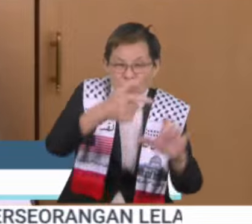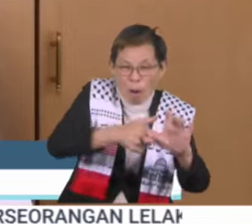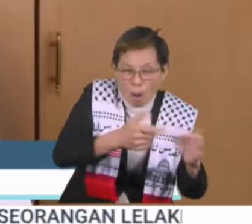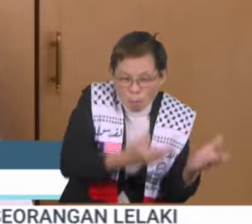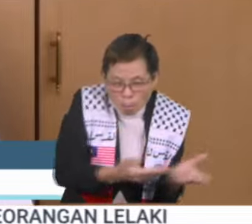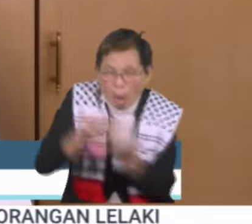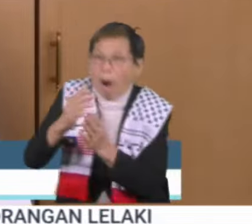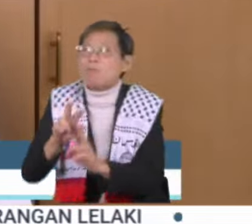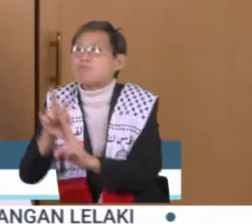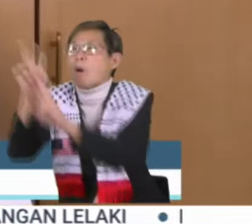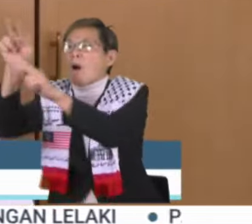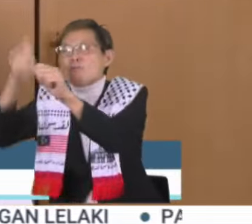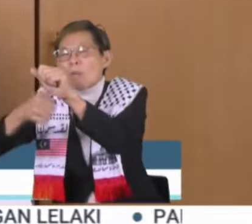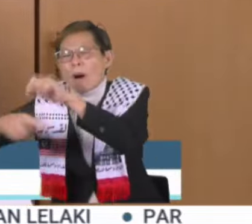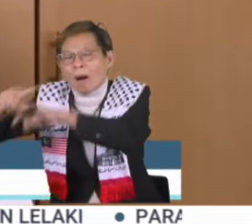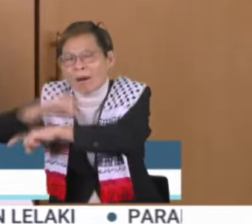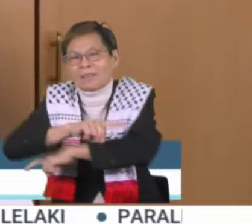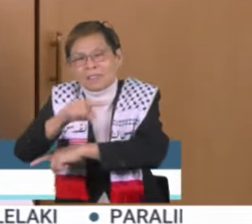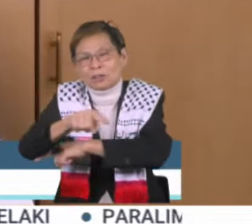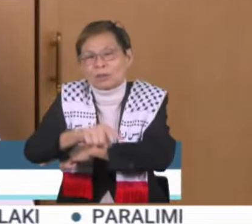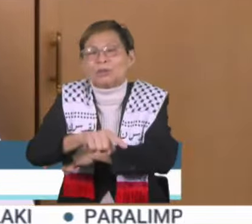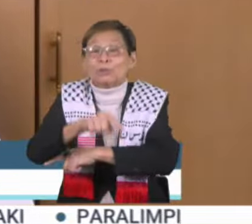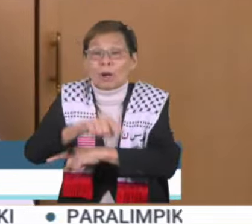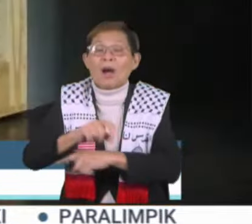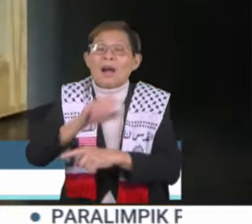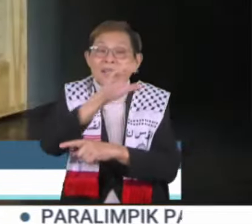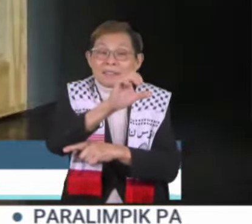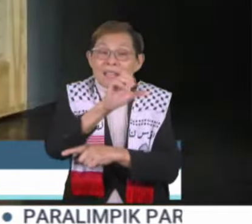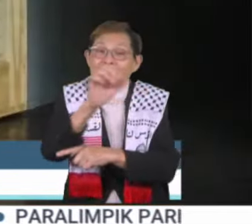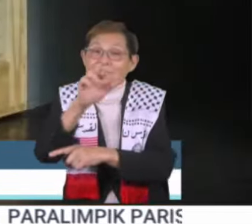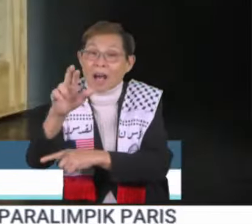satu program impak sosial Petronas.